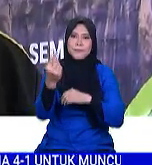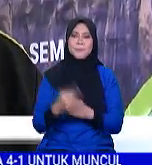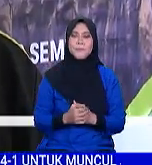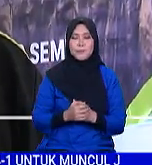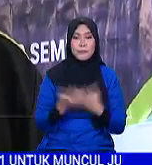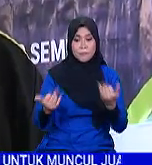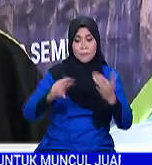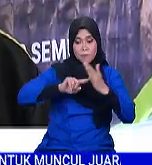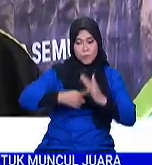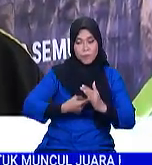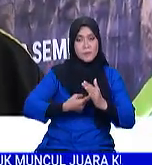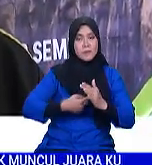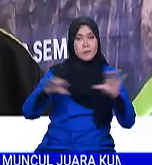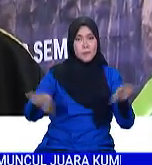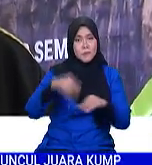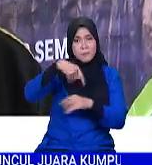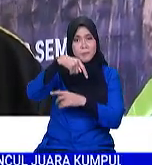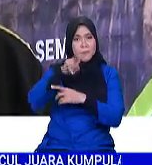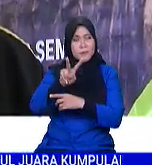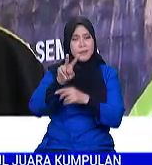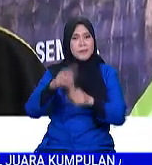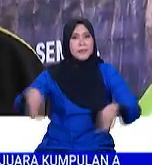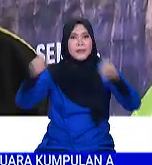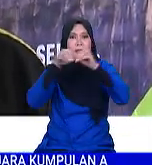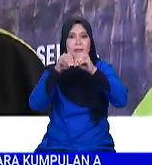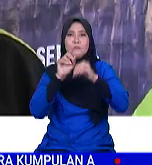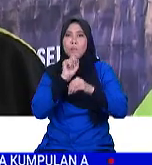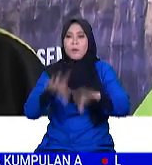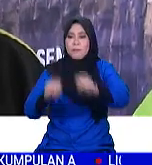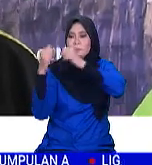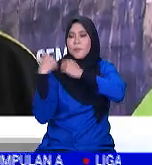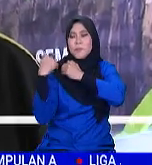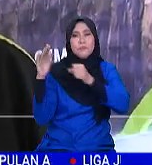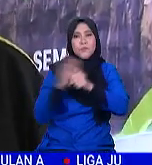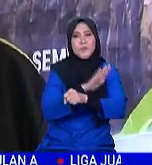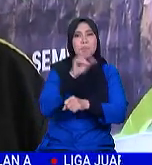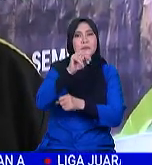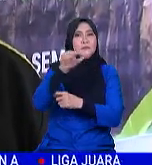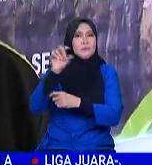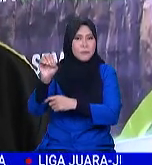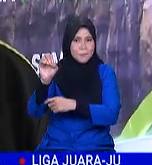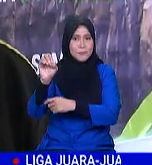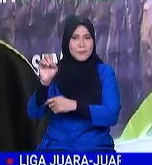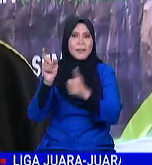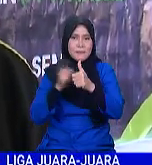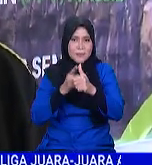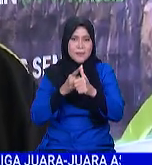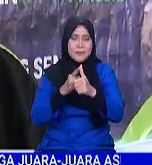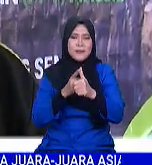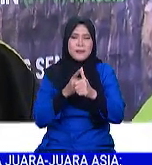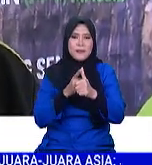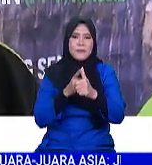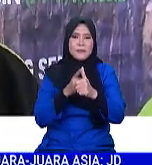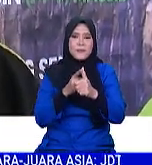perintis bahawa kita buat PPV masjid ini didiram by NGO, 100% by NGO. Itu adalah kami yang pertama lah.